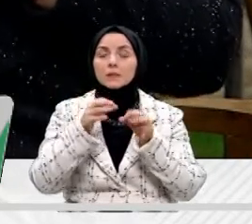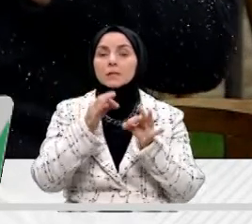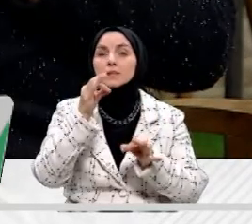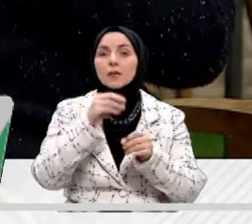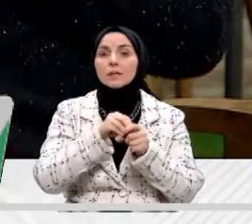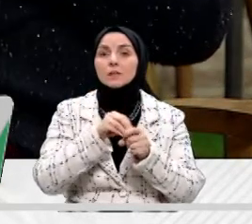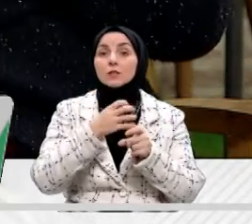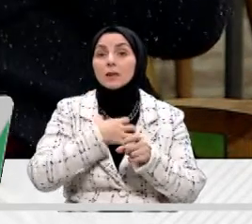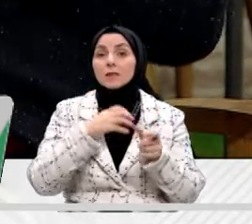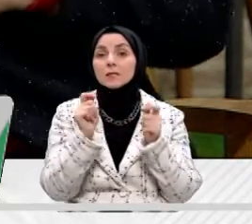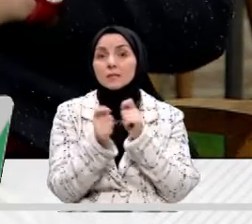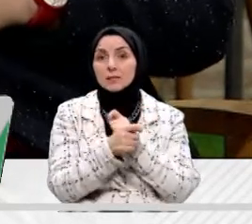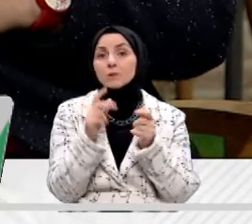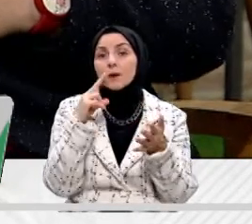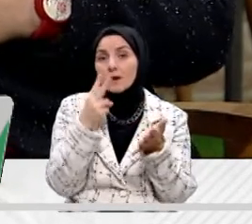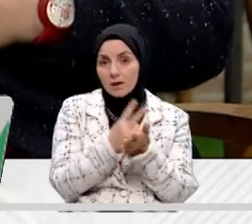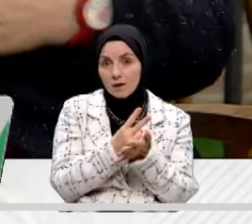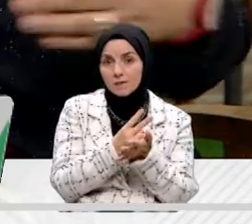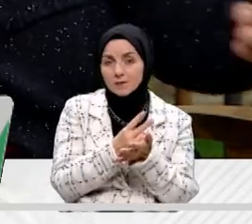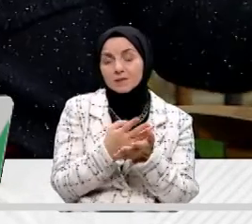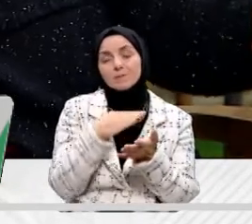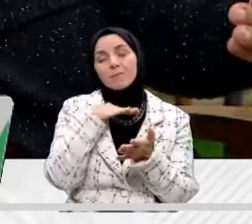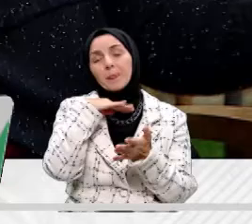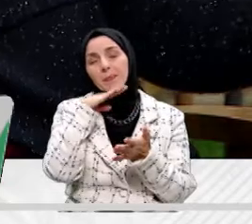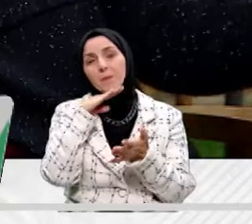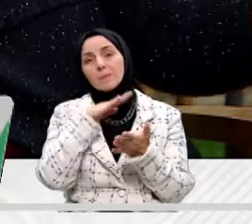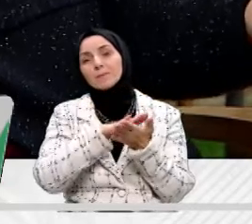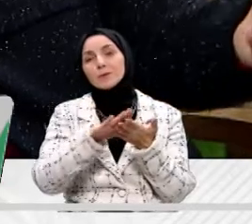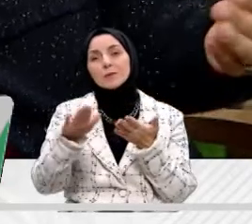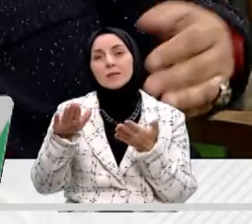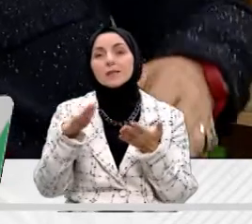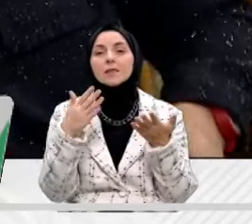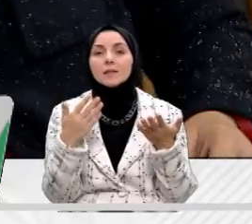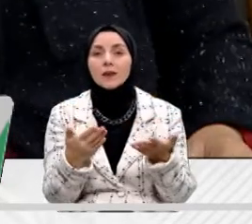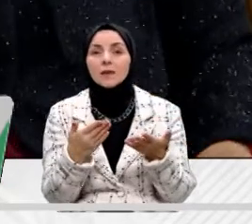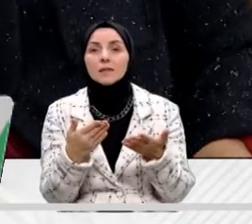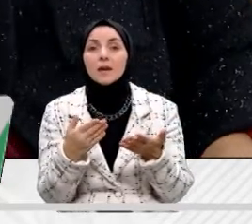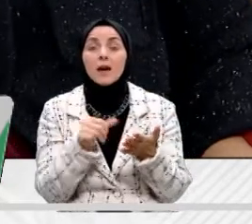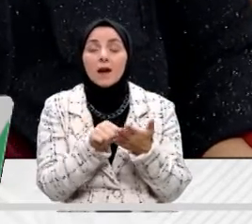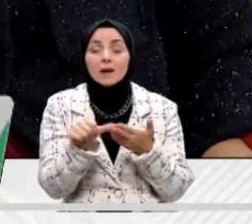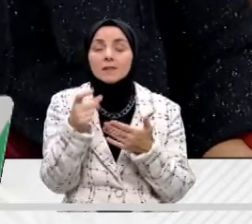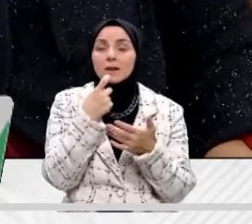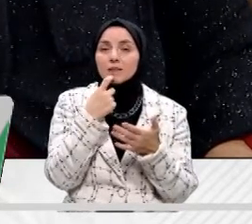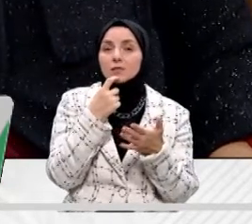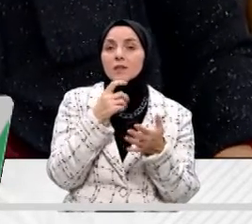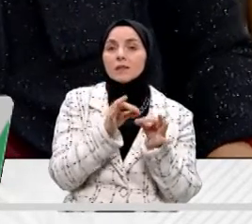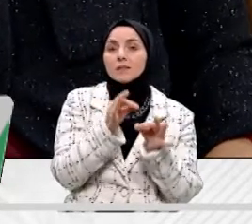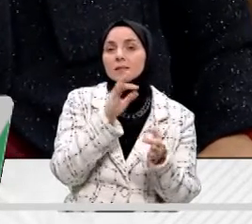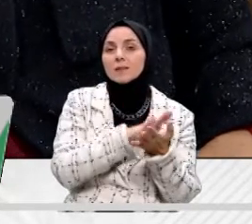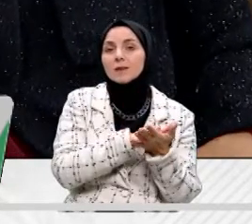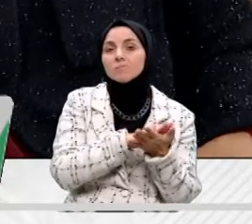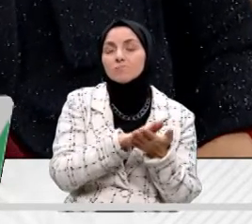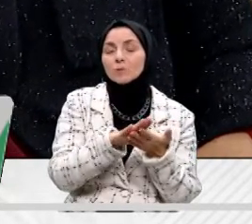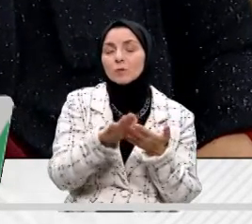karar veriyorsanız Tamam ama siz Eğer şöyle diyorsunuz yani geç de artık değiştirsem ne olur diyorsanız bilin ki aslında Siz değişmeyecek bir